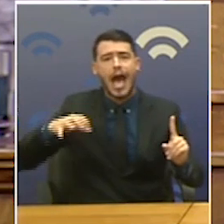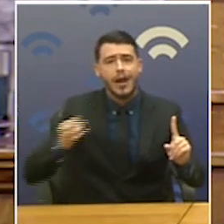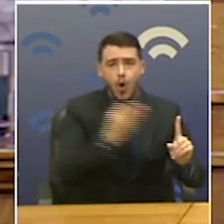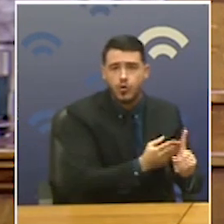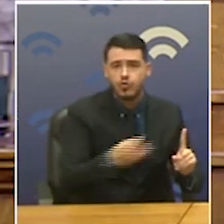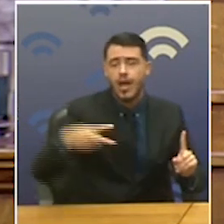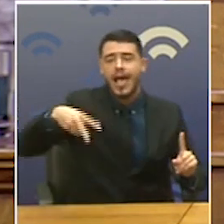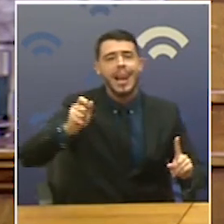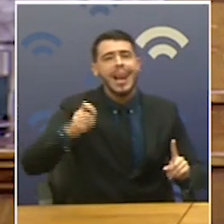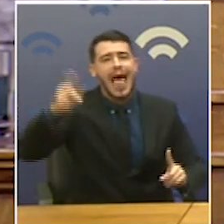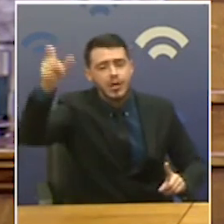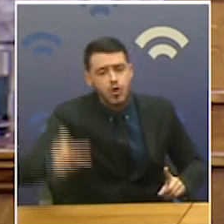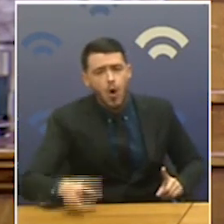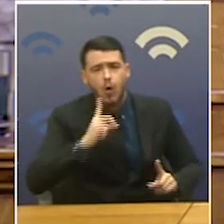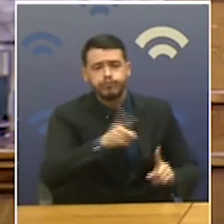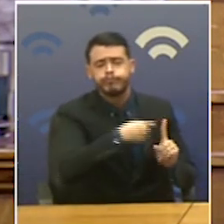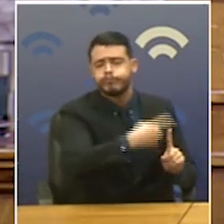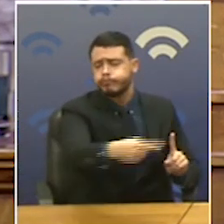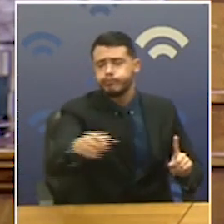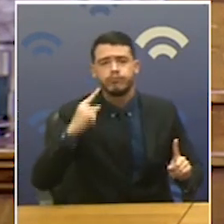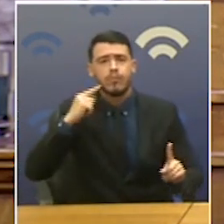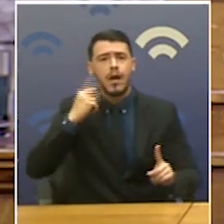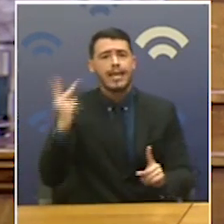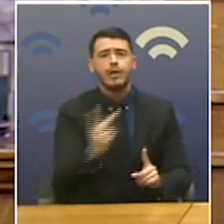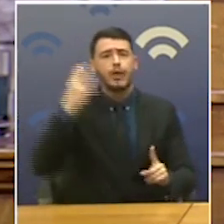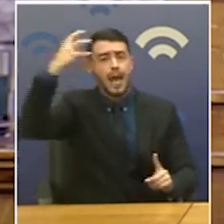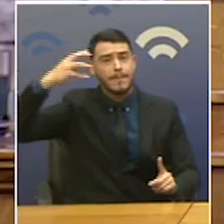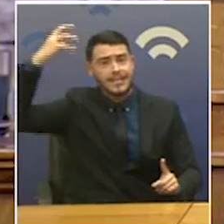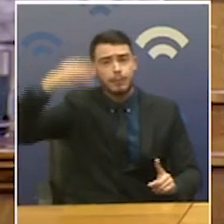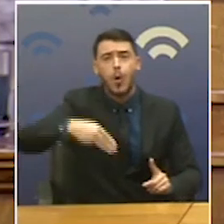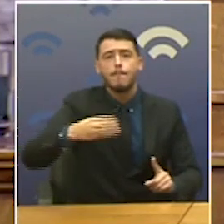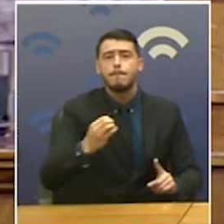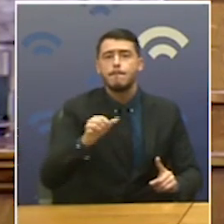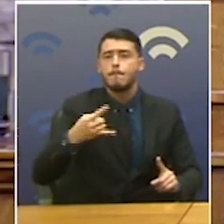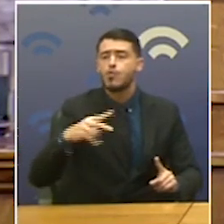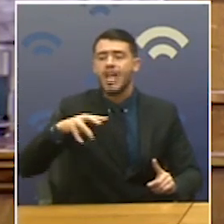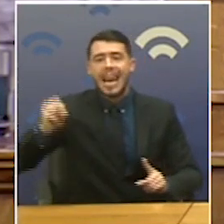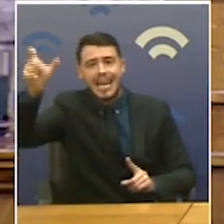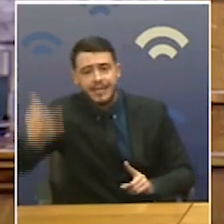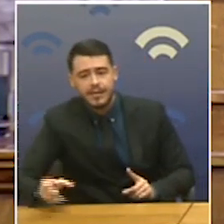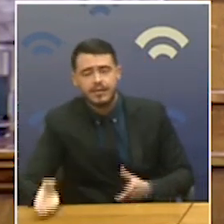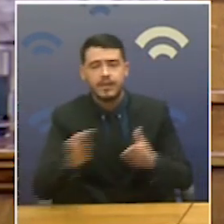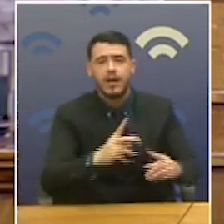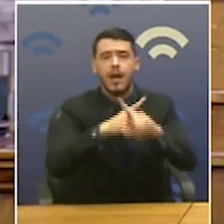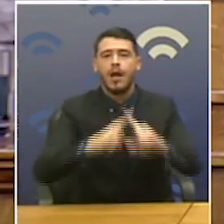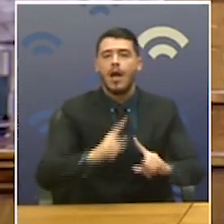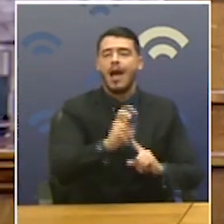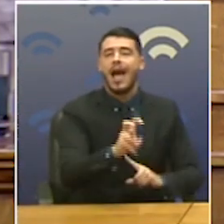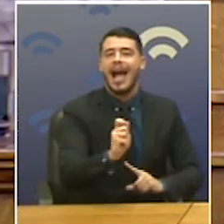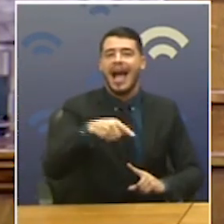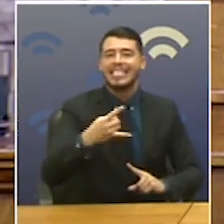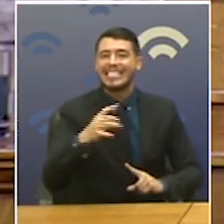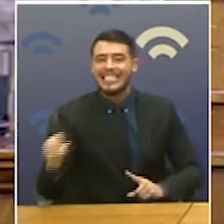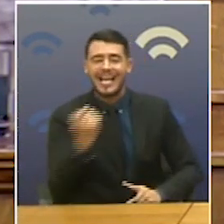Λαγιώτου, πολιτικοί και κοινωνικοί επιστήμονες, όπως ο κύριος Μουζέλης, ο Αριστίδης Χατζής, οικονομολόγοι, όπως ο κύριος Μαραβέγιας.